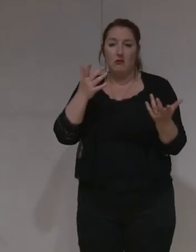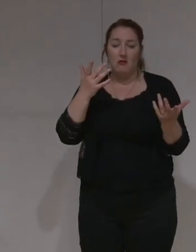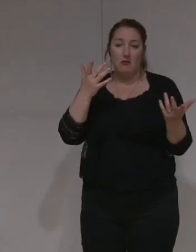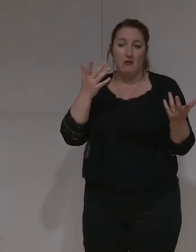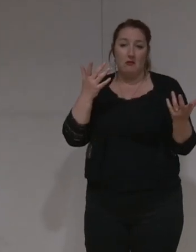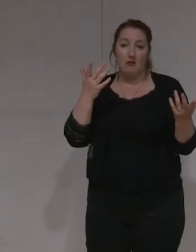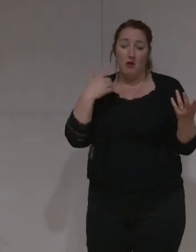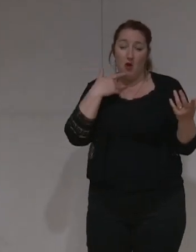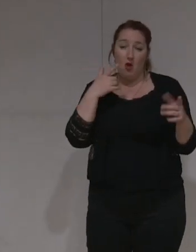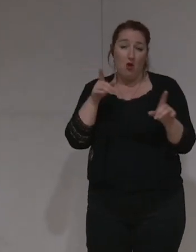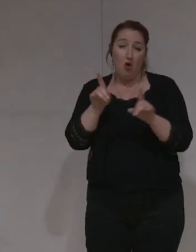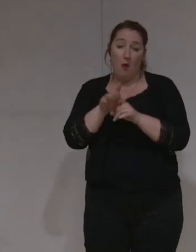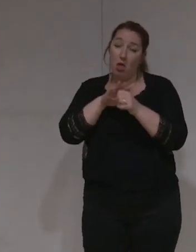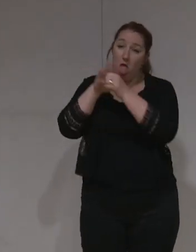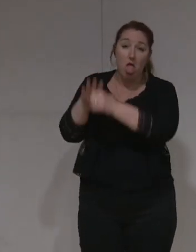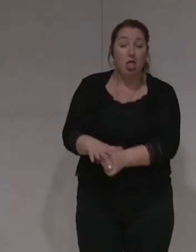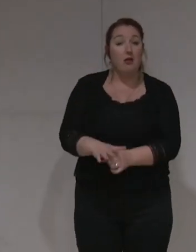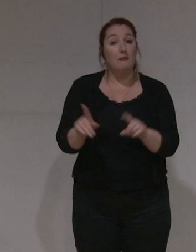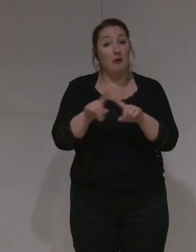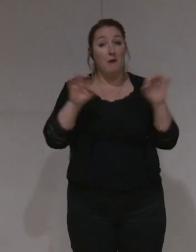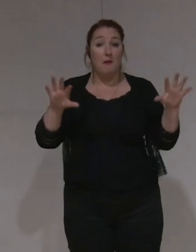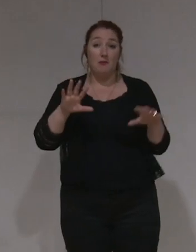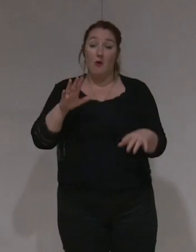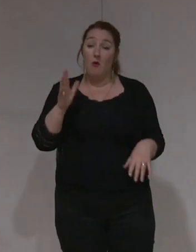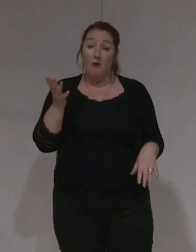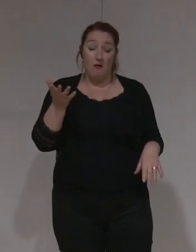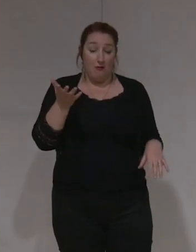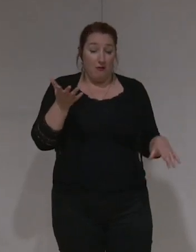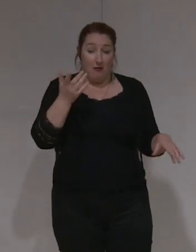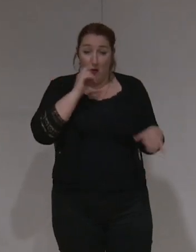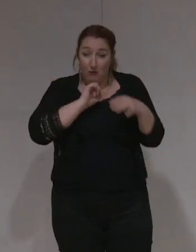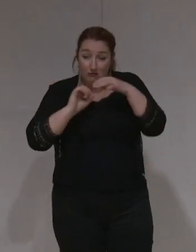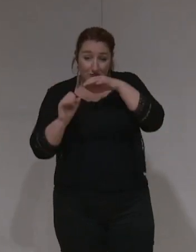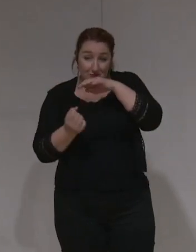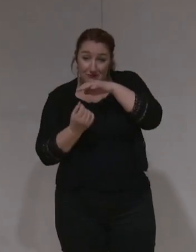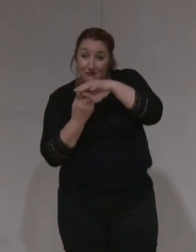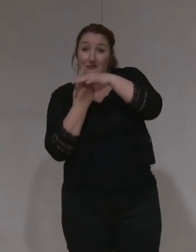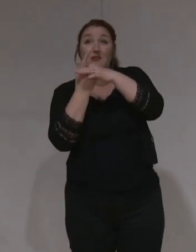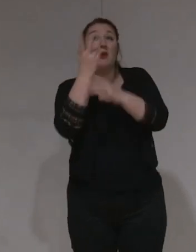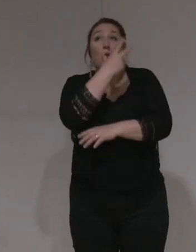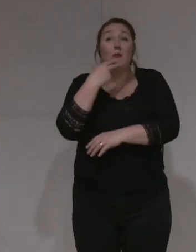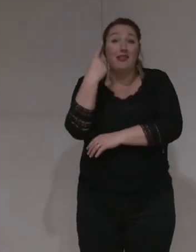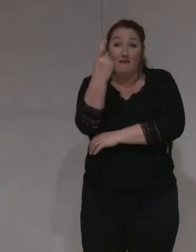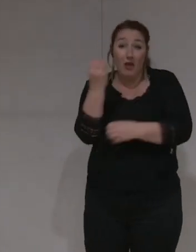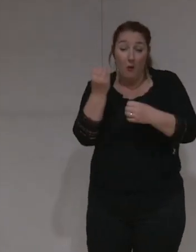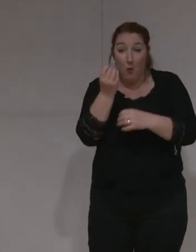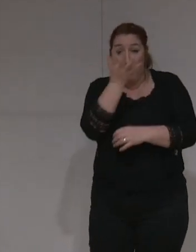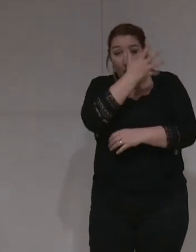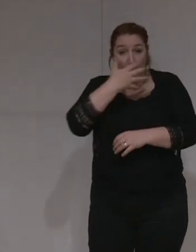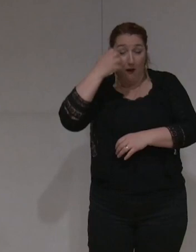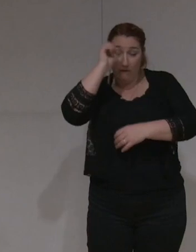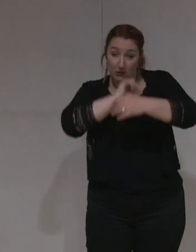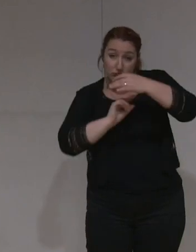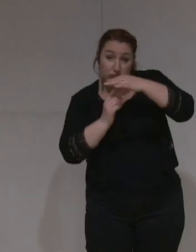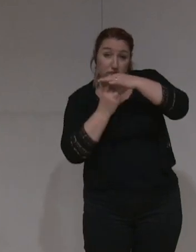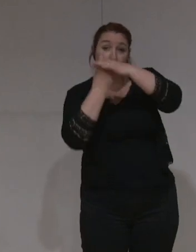continent premier celui d'où d'une certaine façon s'origine l'humanité et il rêve finalement